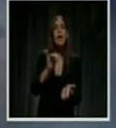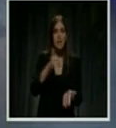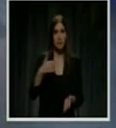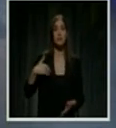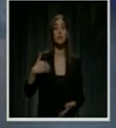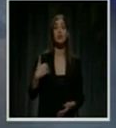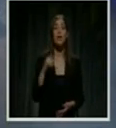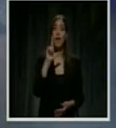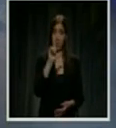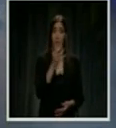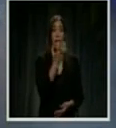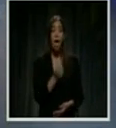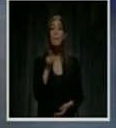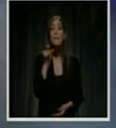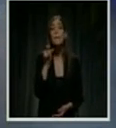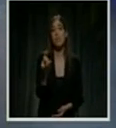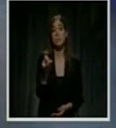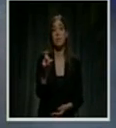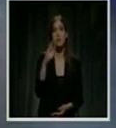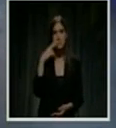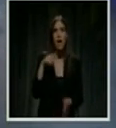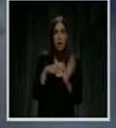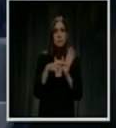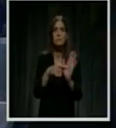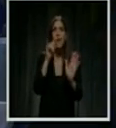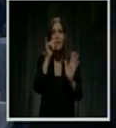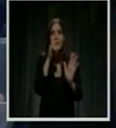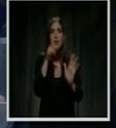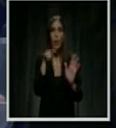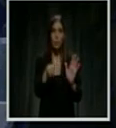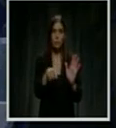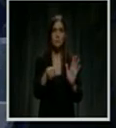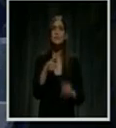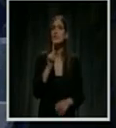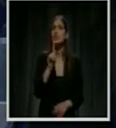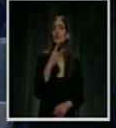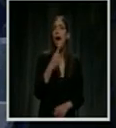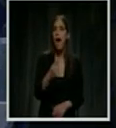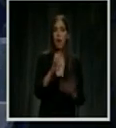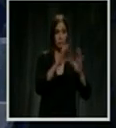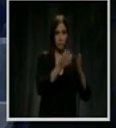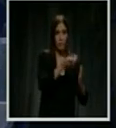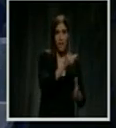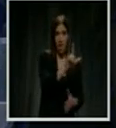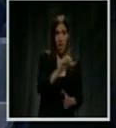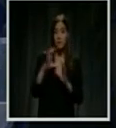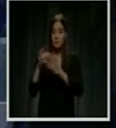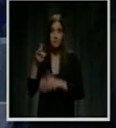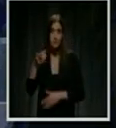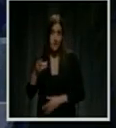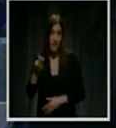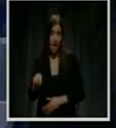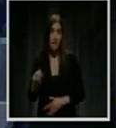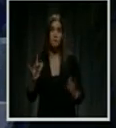il-pendrive fejn Edward Zammit Lewis qiegħed jgħid illi ż-żewġ partiti f'dal pajjiż għandhom l-istess politika